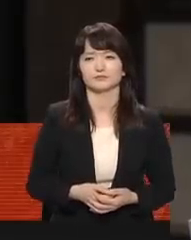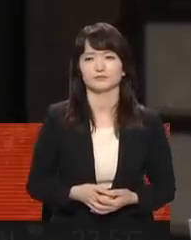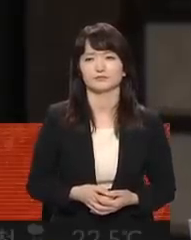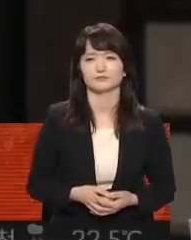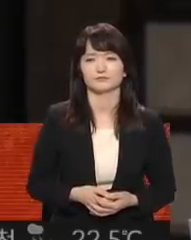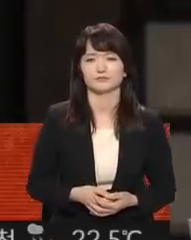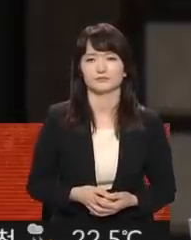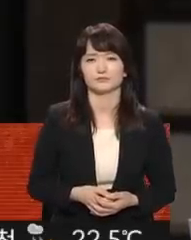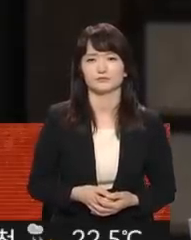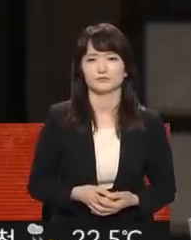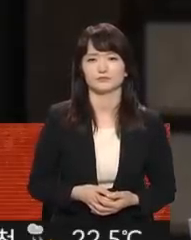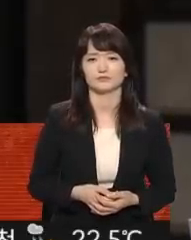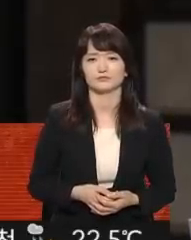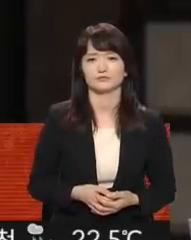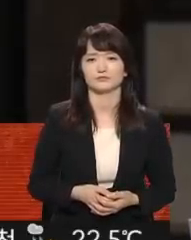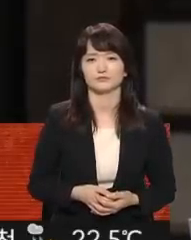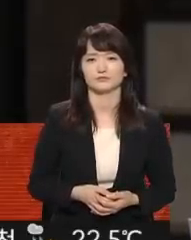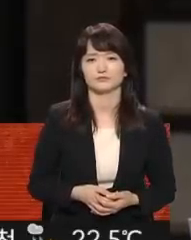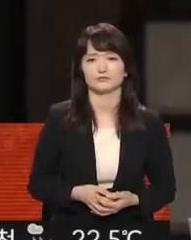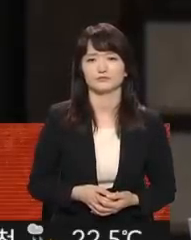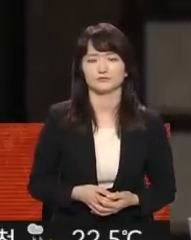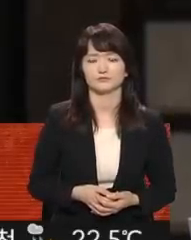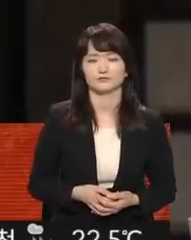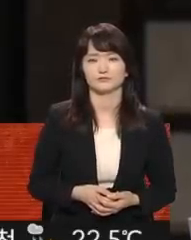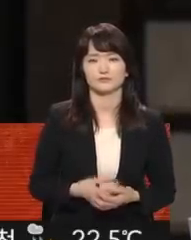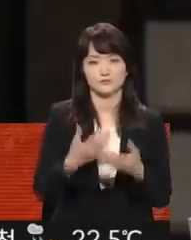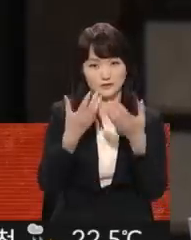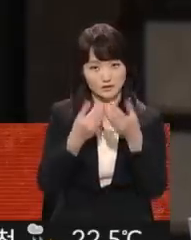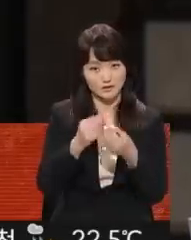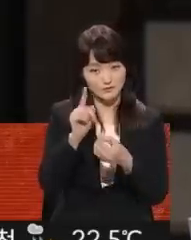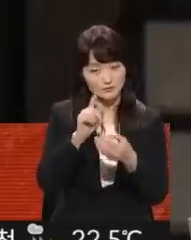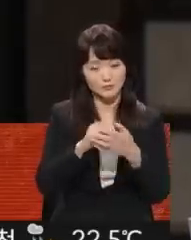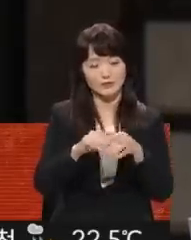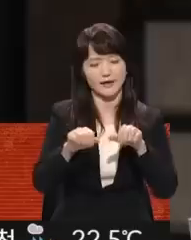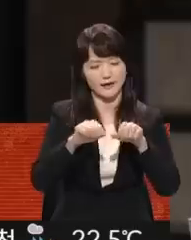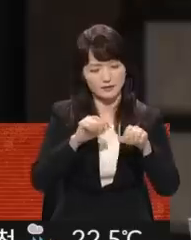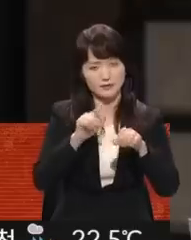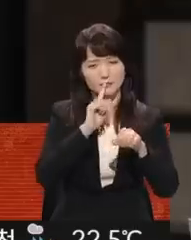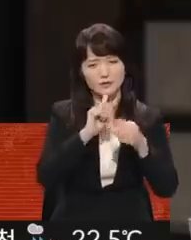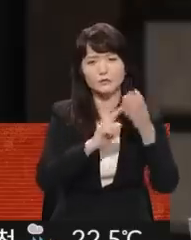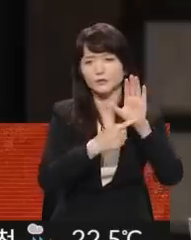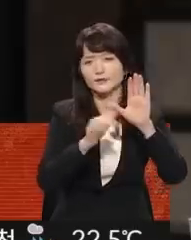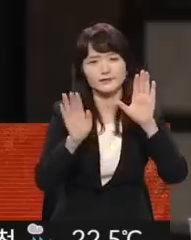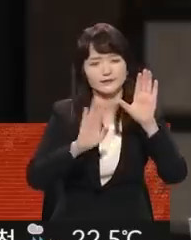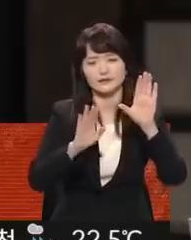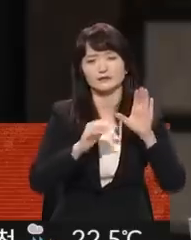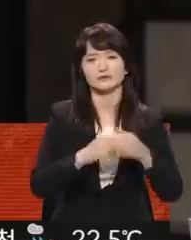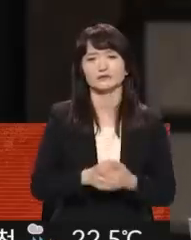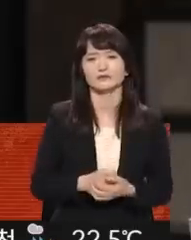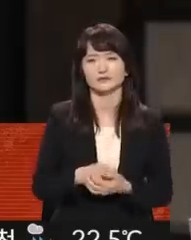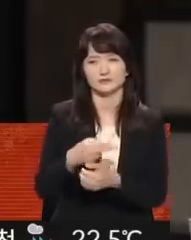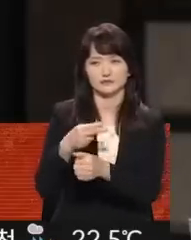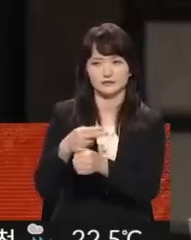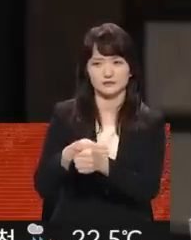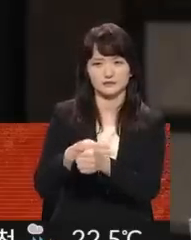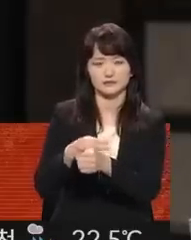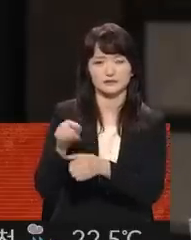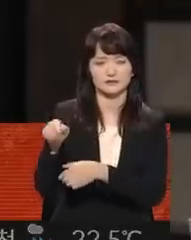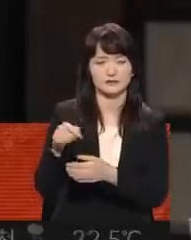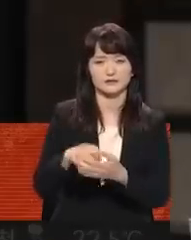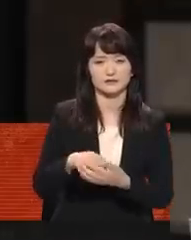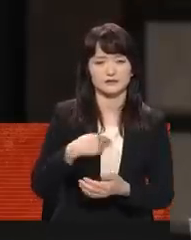발톱을 감추고 있지 않았는가 예를 들어서 행동으로 또는 말로서 표현을 하지 않았지만 선생님은 선생님